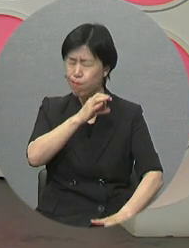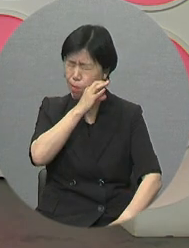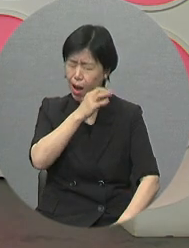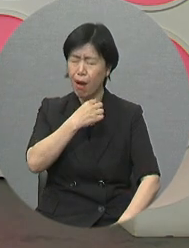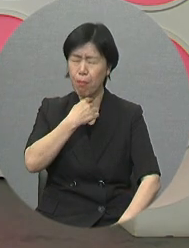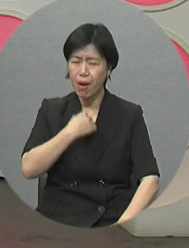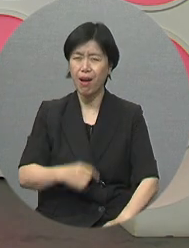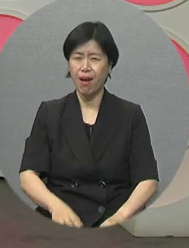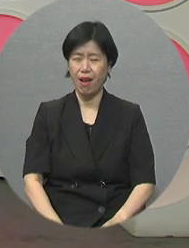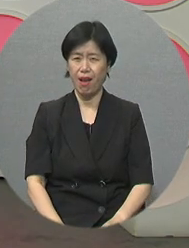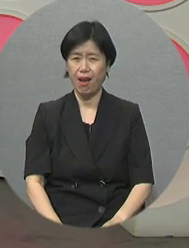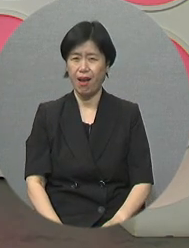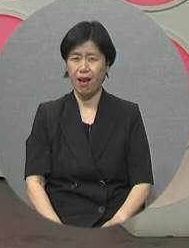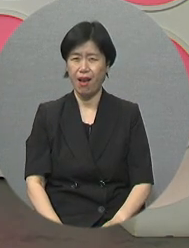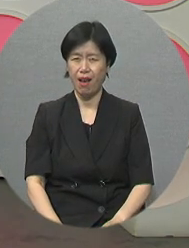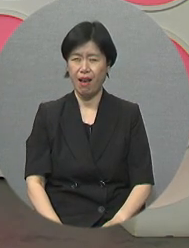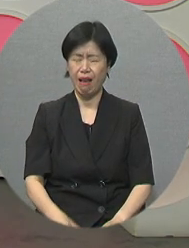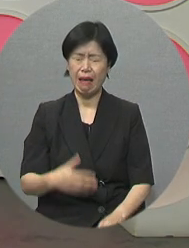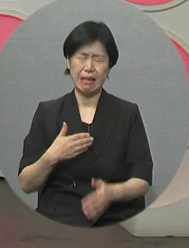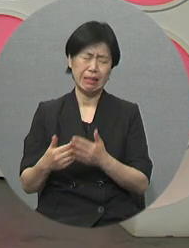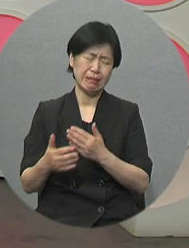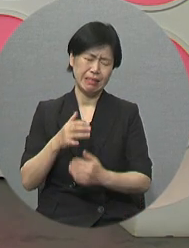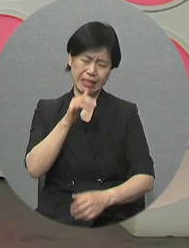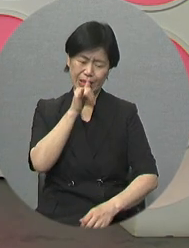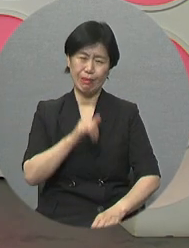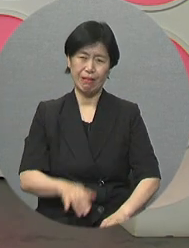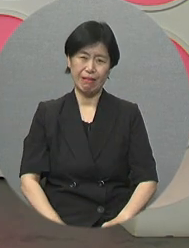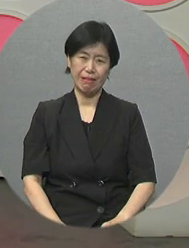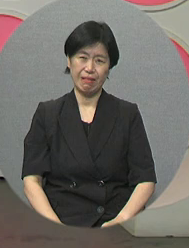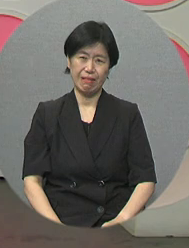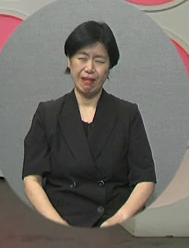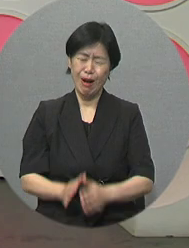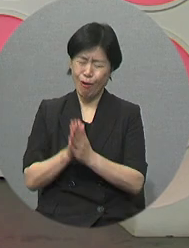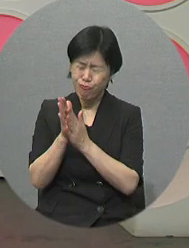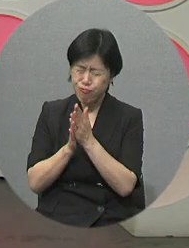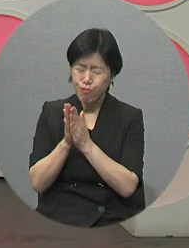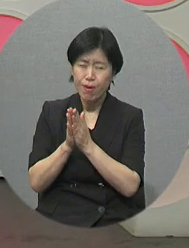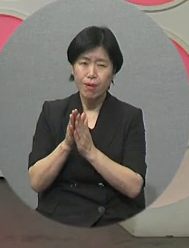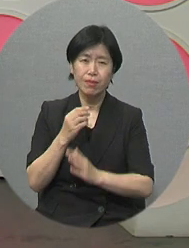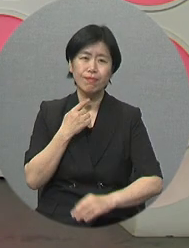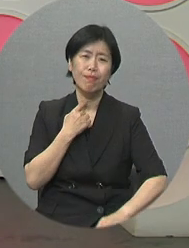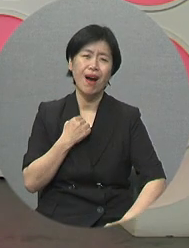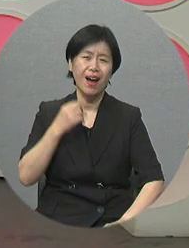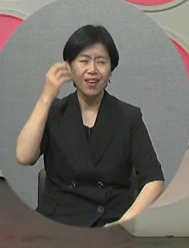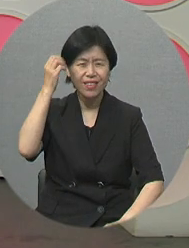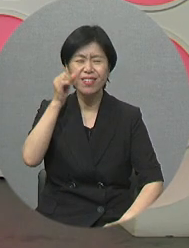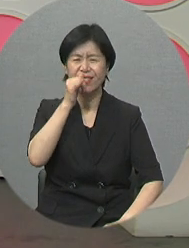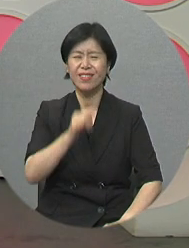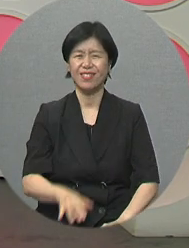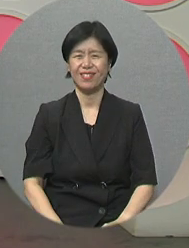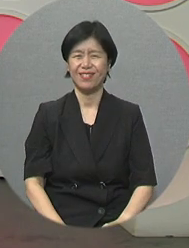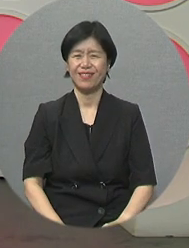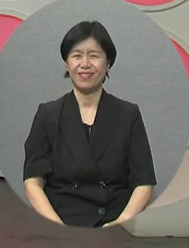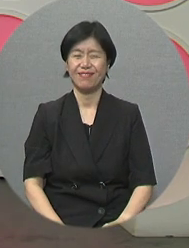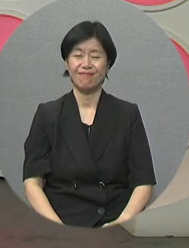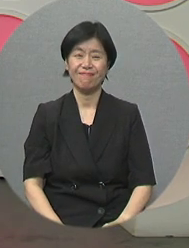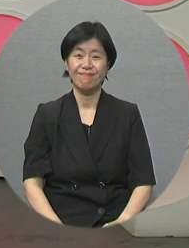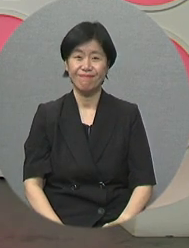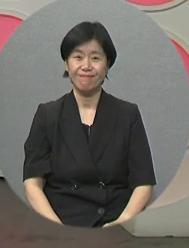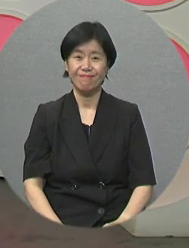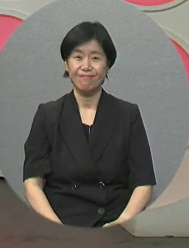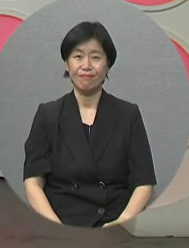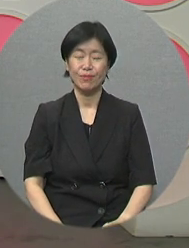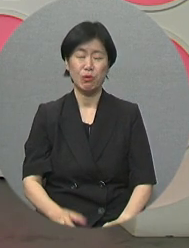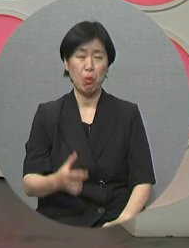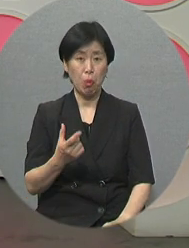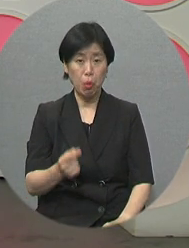창피당하고 뭐 아무튼 다 다시 저 돌려주고 무릎 꿇고 싹싹 피고 그랬던 기억이 나니까 제가 말씀드리는 거예요. 아 그래도